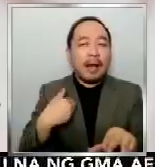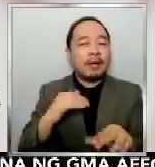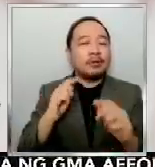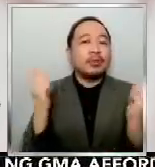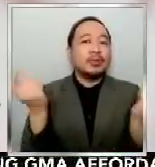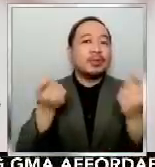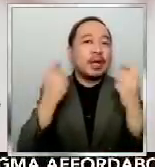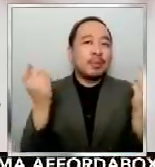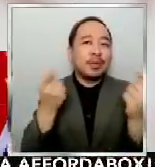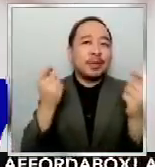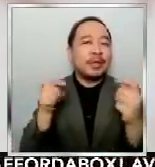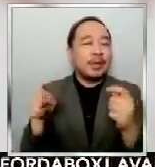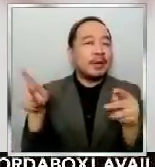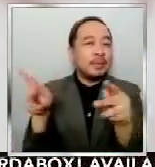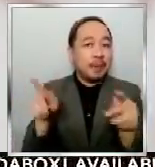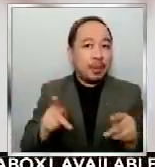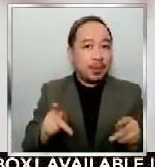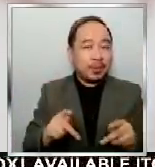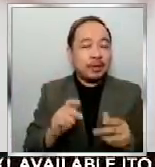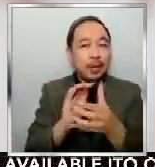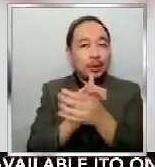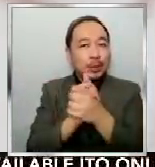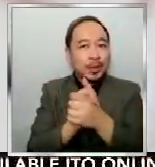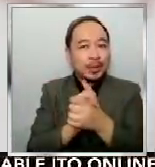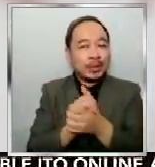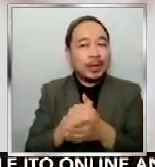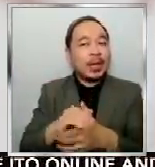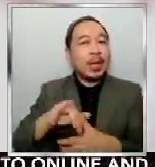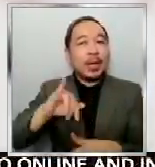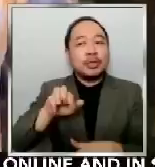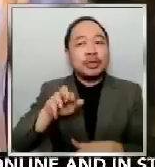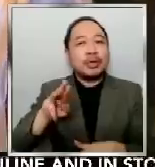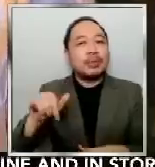sa Palawan. Congratulations, Jeremy and Pia!